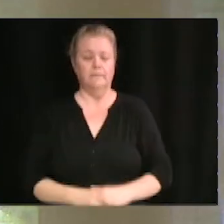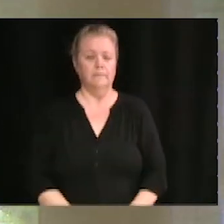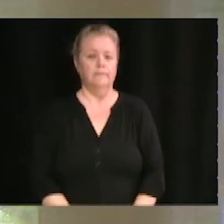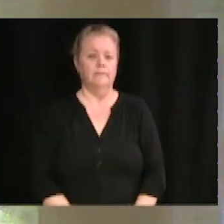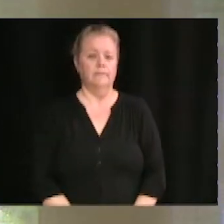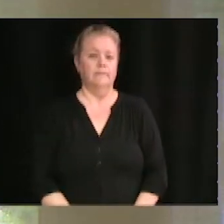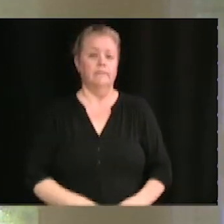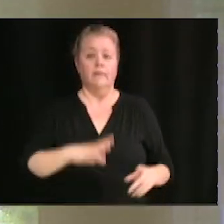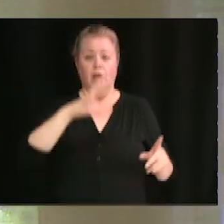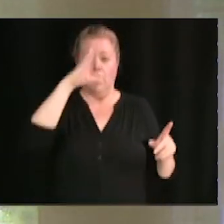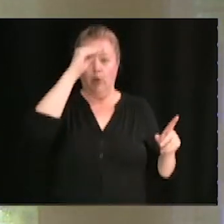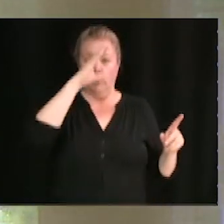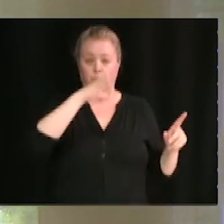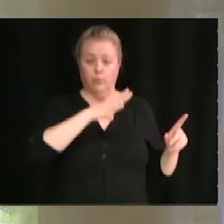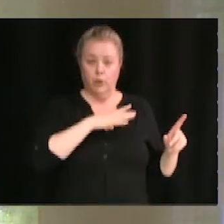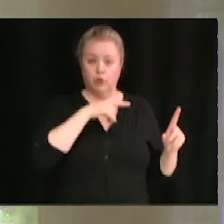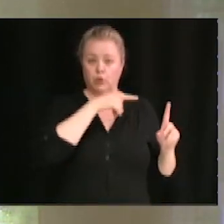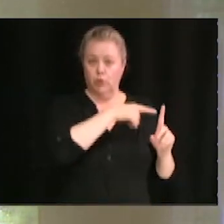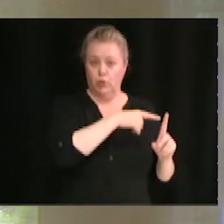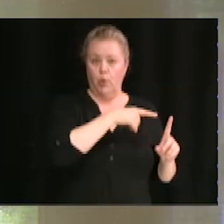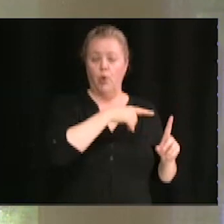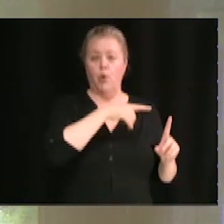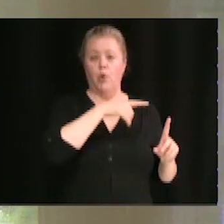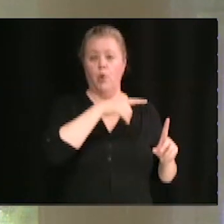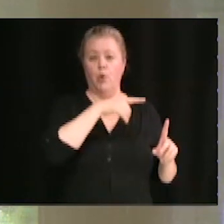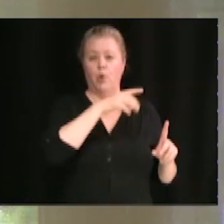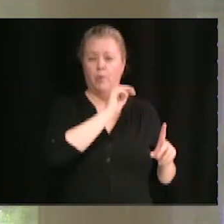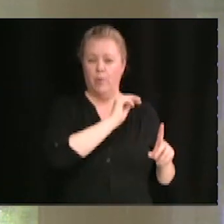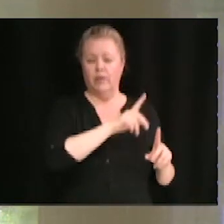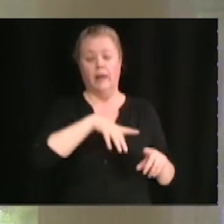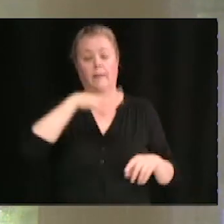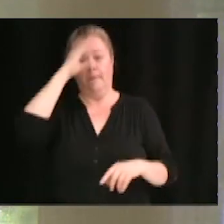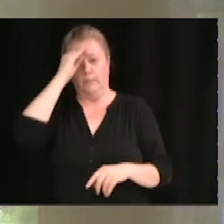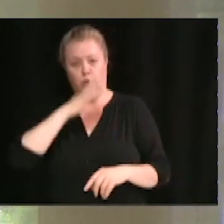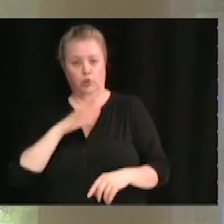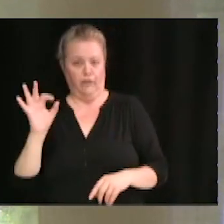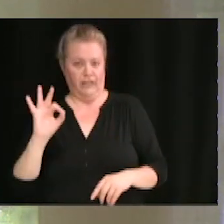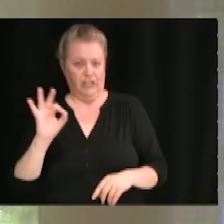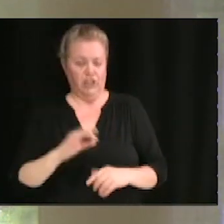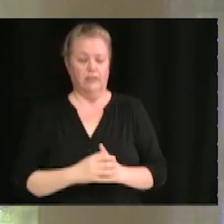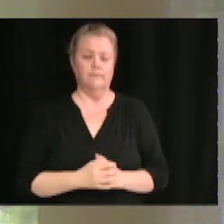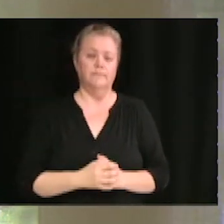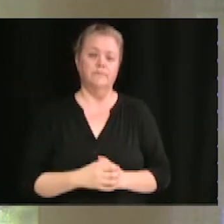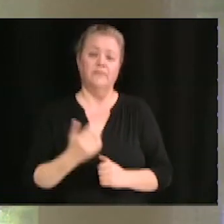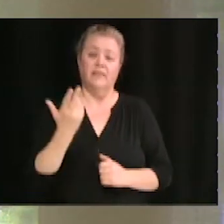et M. Fréchette. Pardon. 13.2.1.